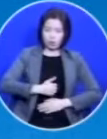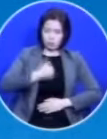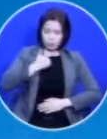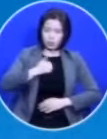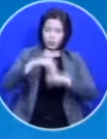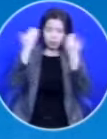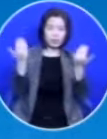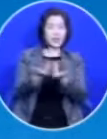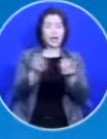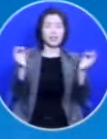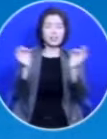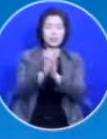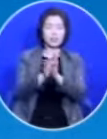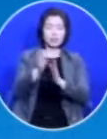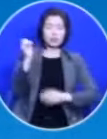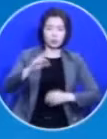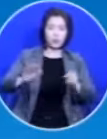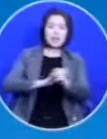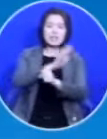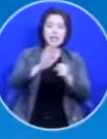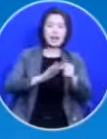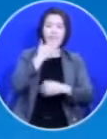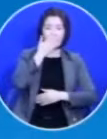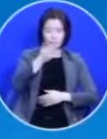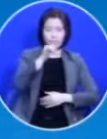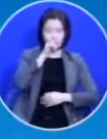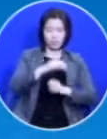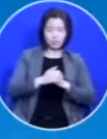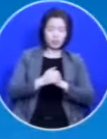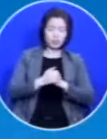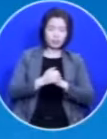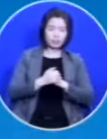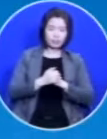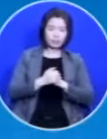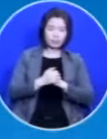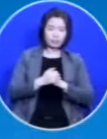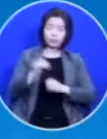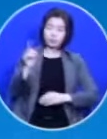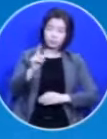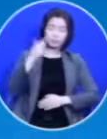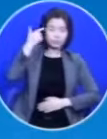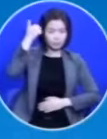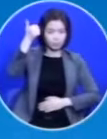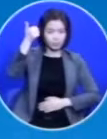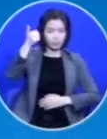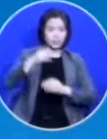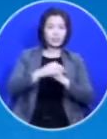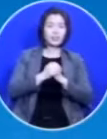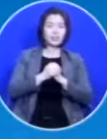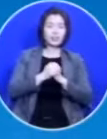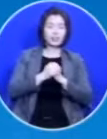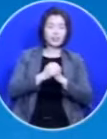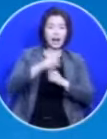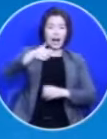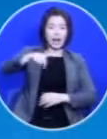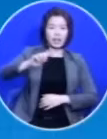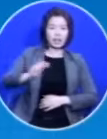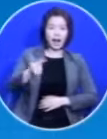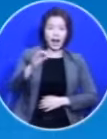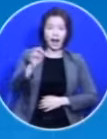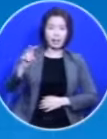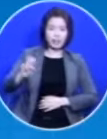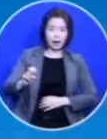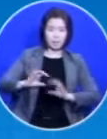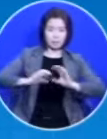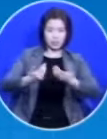사라지고 그리고는 사랑할 수 있게 돼요 어떤 목사 님 가함으로 세상을